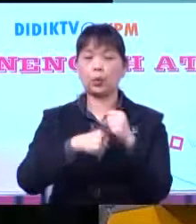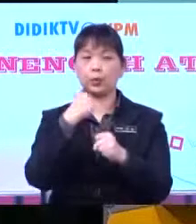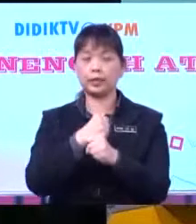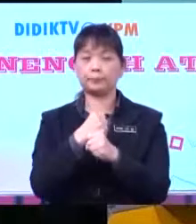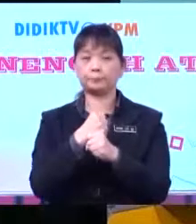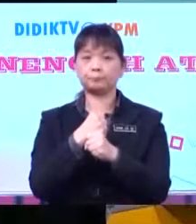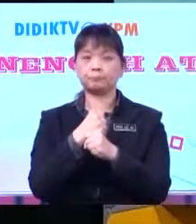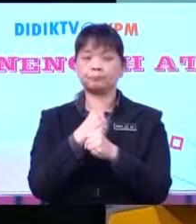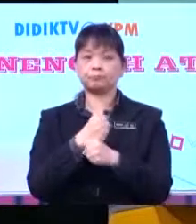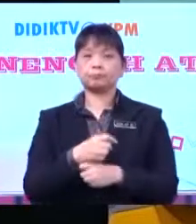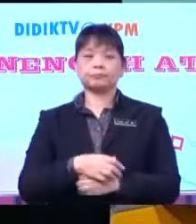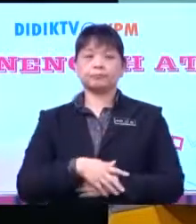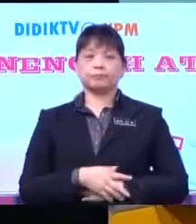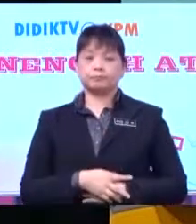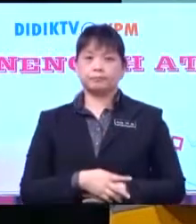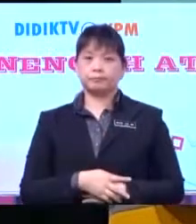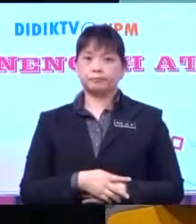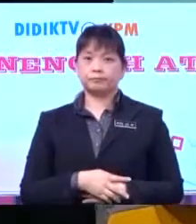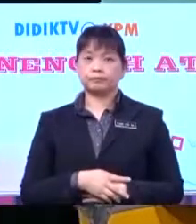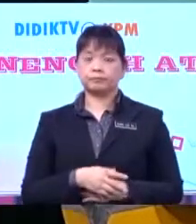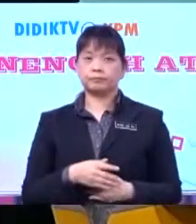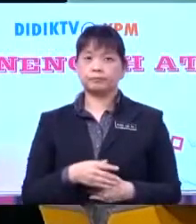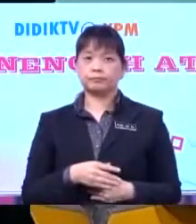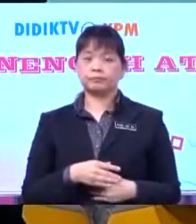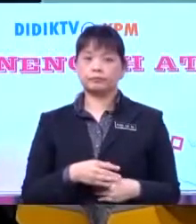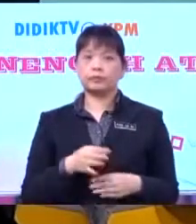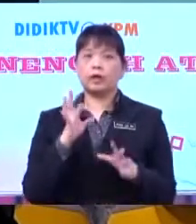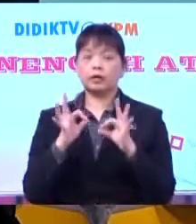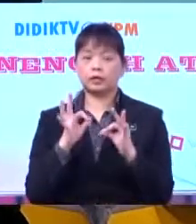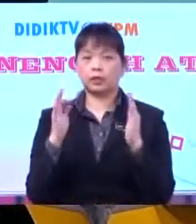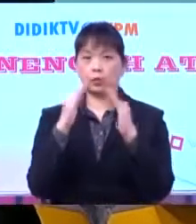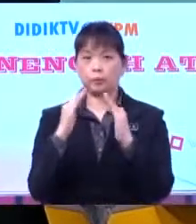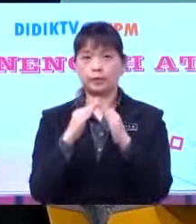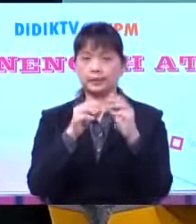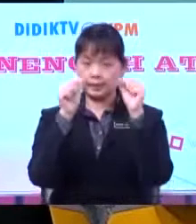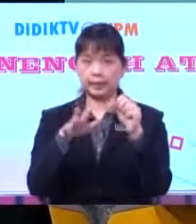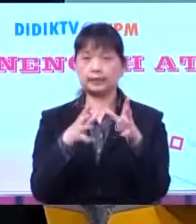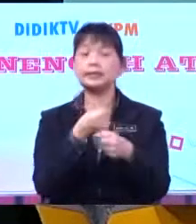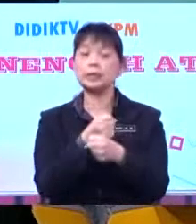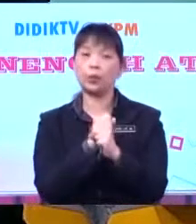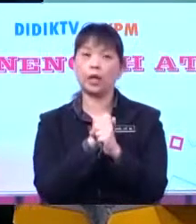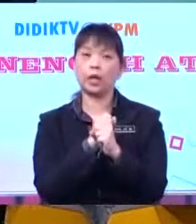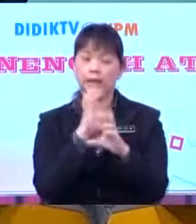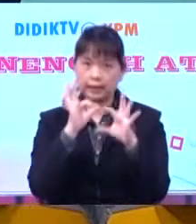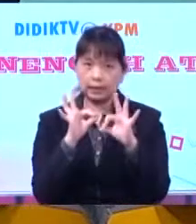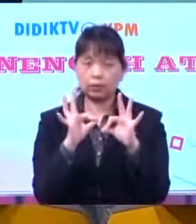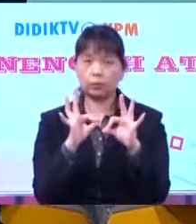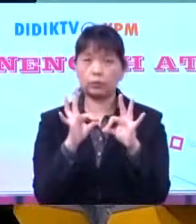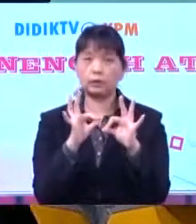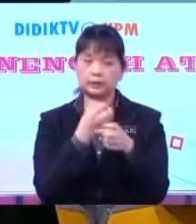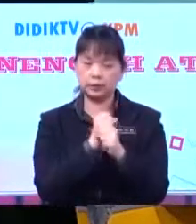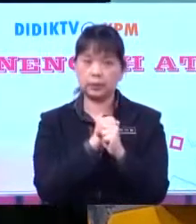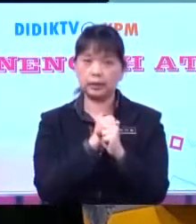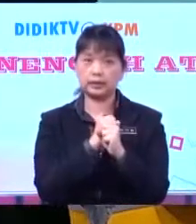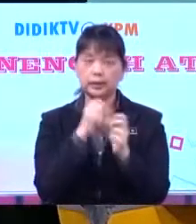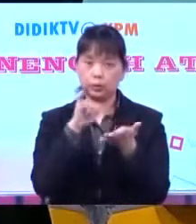24700 kayak tipe ngelihat dikutip sekitar rumah di pesona alami disewakan di ini terjadi tahunan